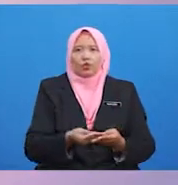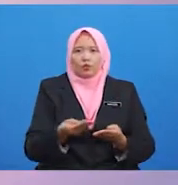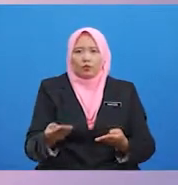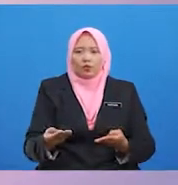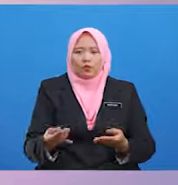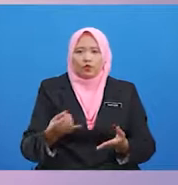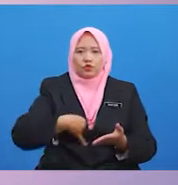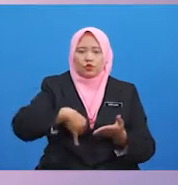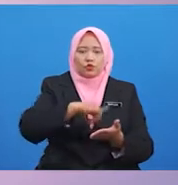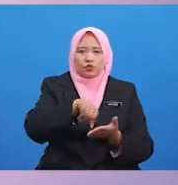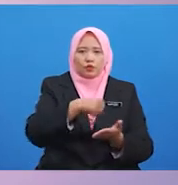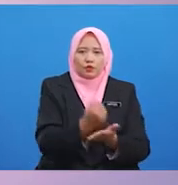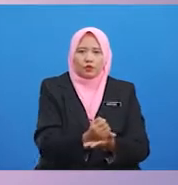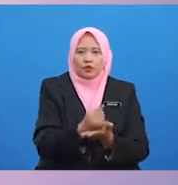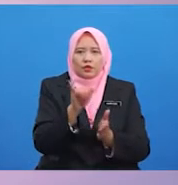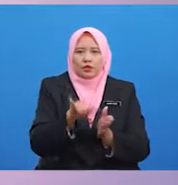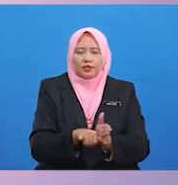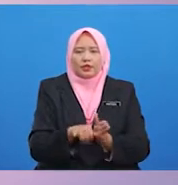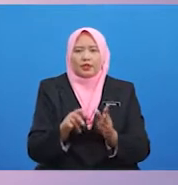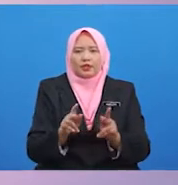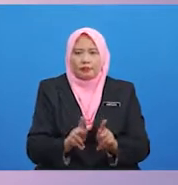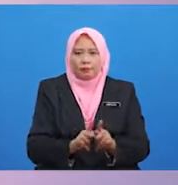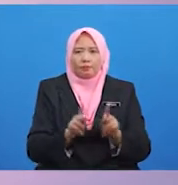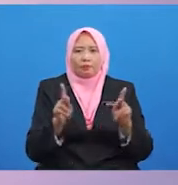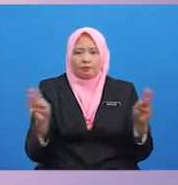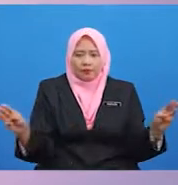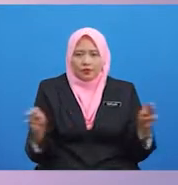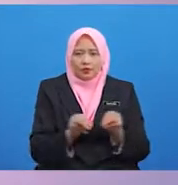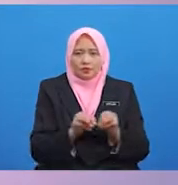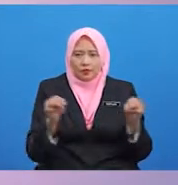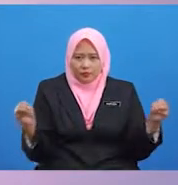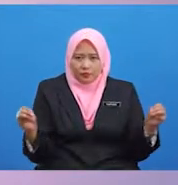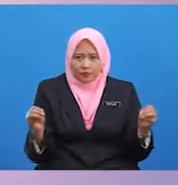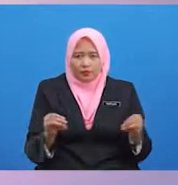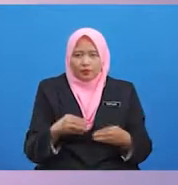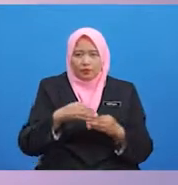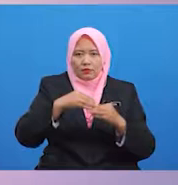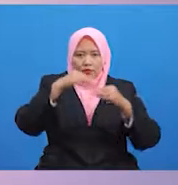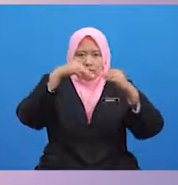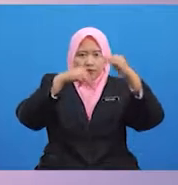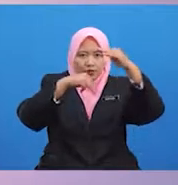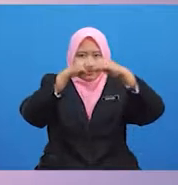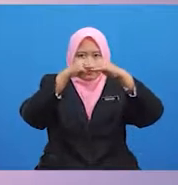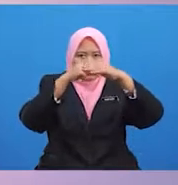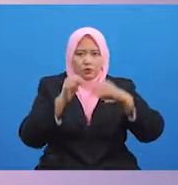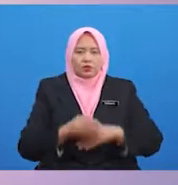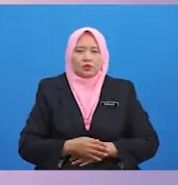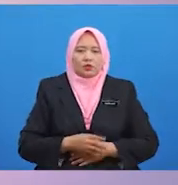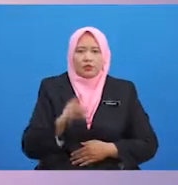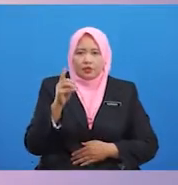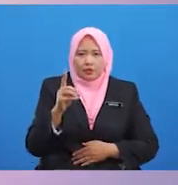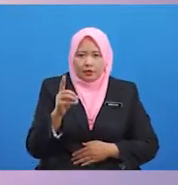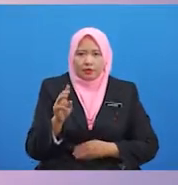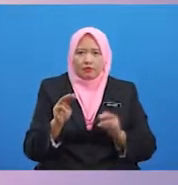Dan pilihan jawapan D. Kemampuan seseorang untuk tawar-menawar dalam sesuatu pembelian.